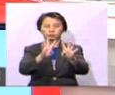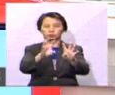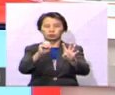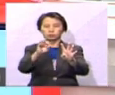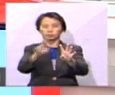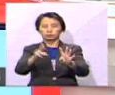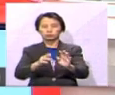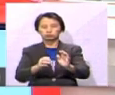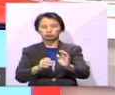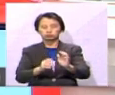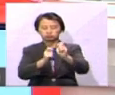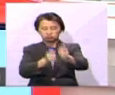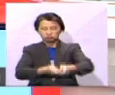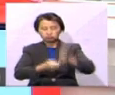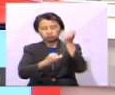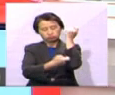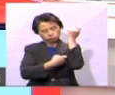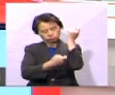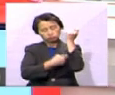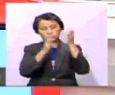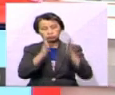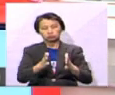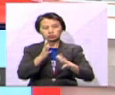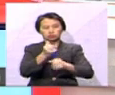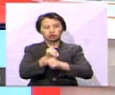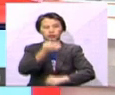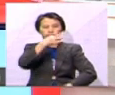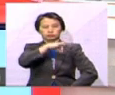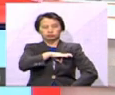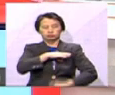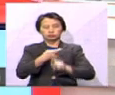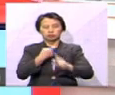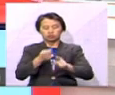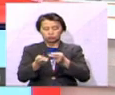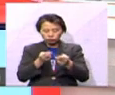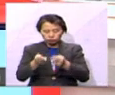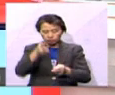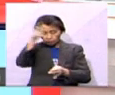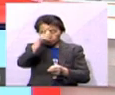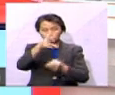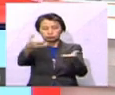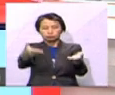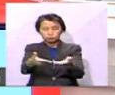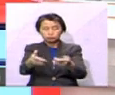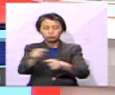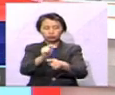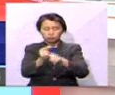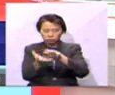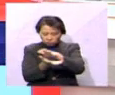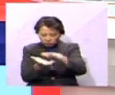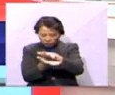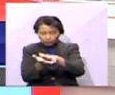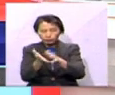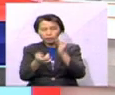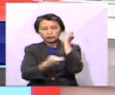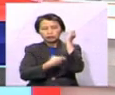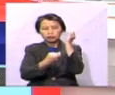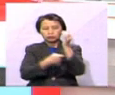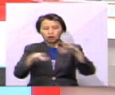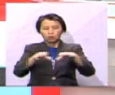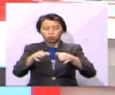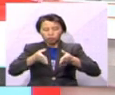RM440,000 pekebun kecil getah seluruh negara bakal mendapat faedah daripada usaha kerajaan memperkenal penggunaan campuran getah untuk pembinaan